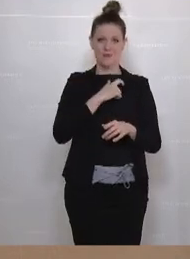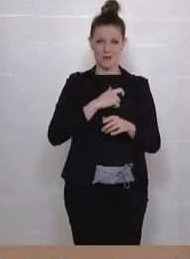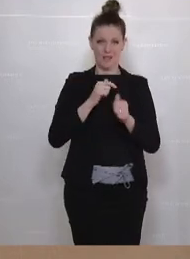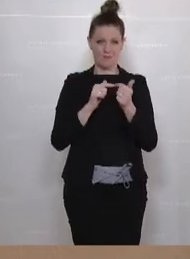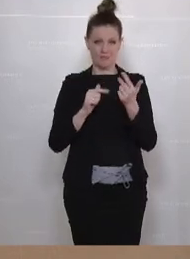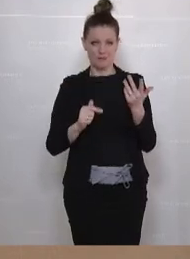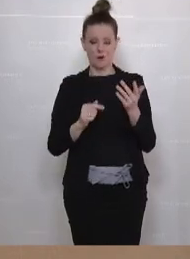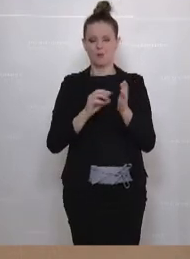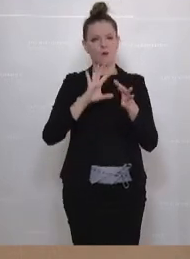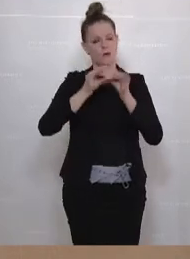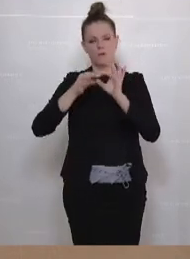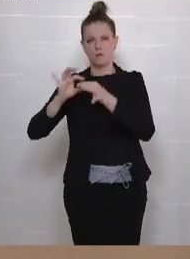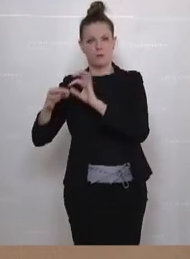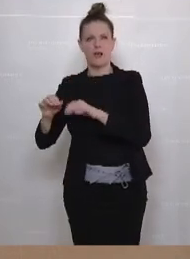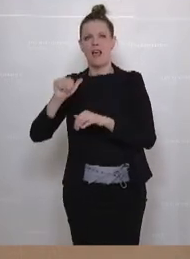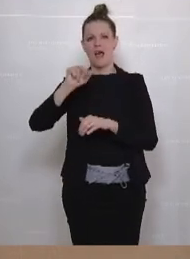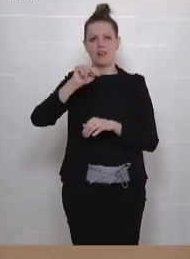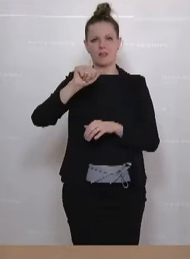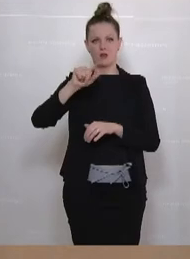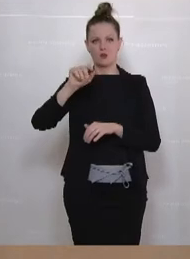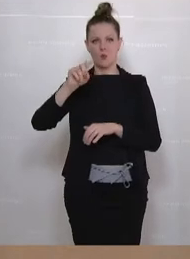an weiteren Themen in Anatolien, im Umgang